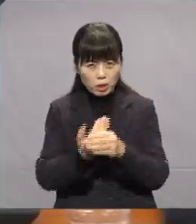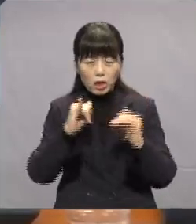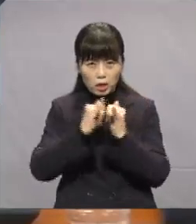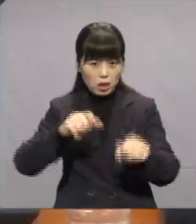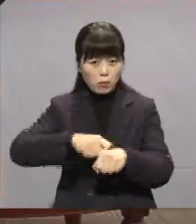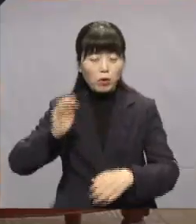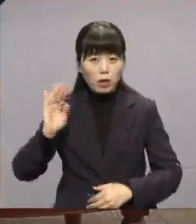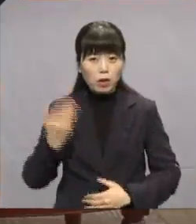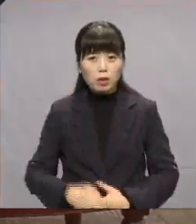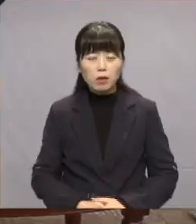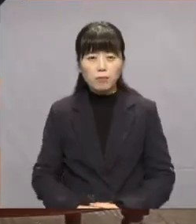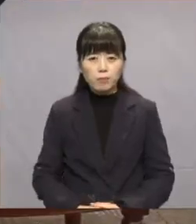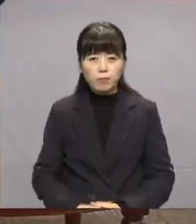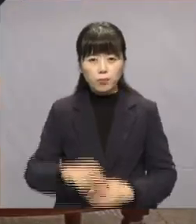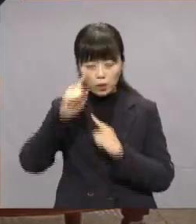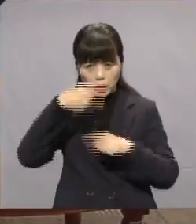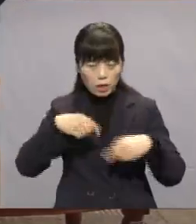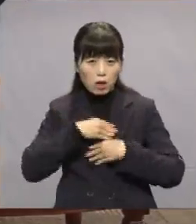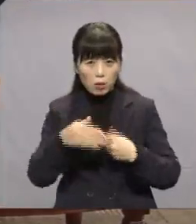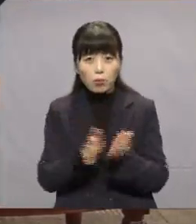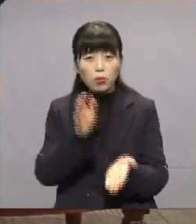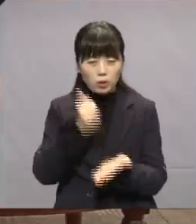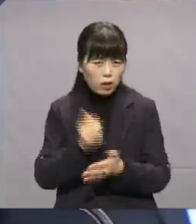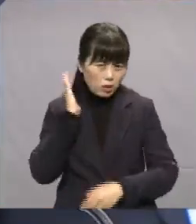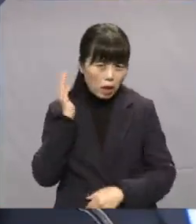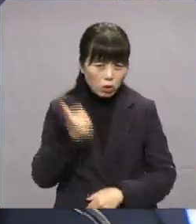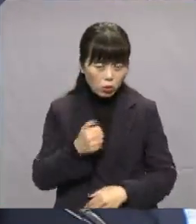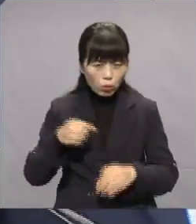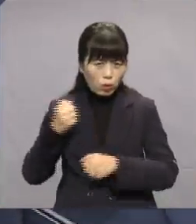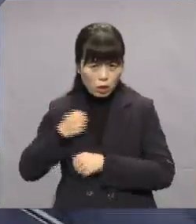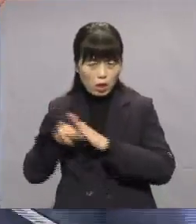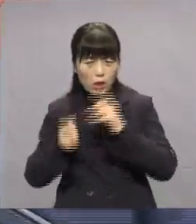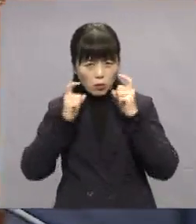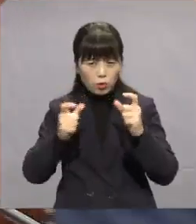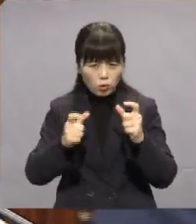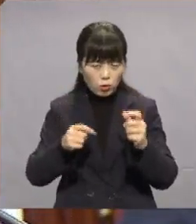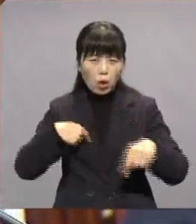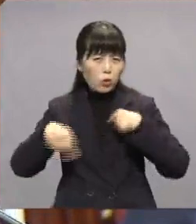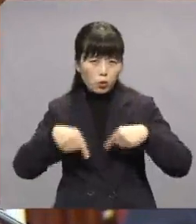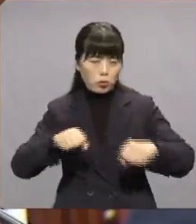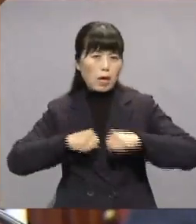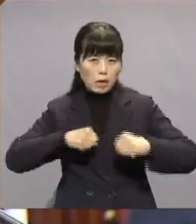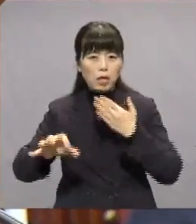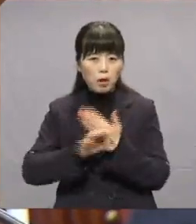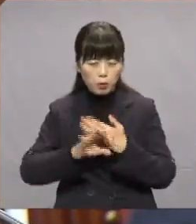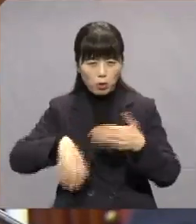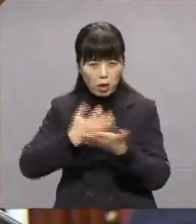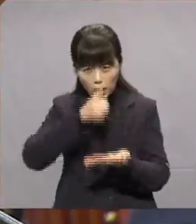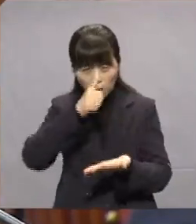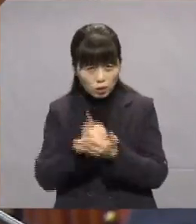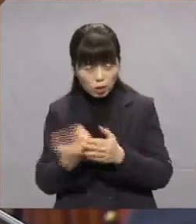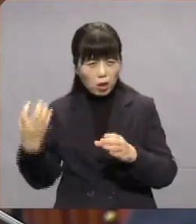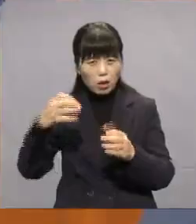처벌하게 됩니다. 이상민 행정안전부 장관은 대통령의 계엄 선포는 고도의 통치 행위라며 야당의 내란죄